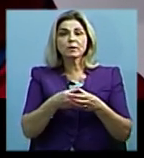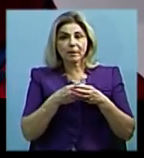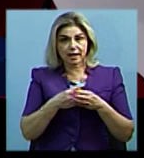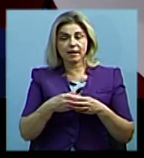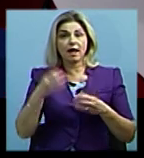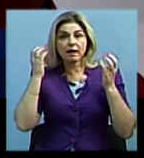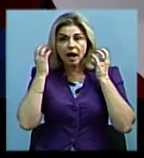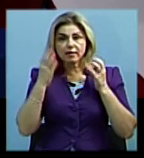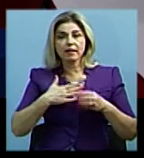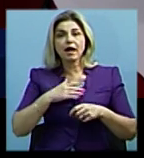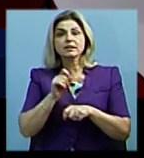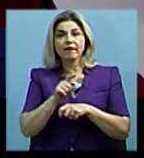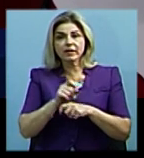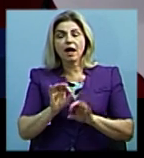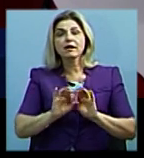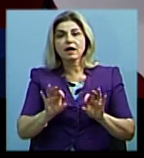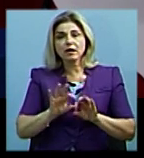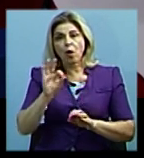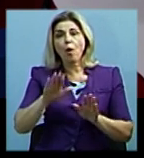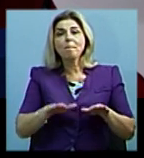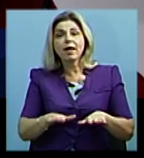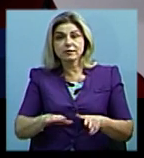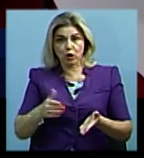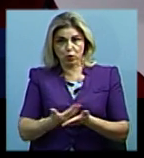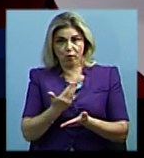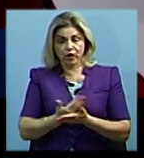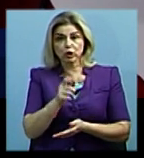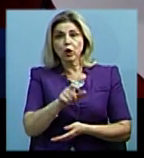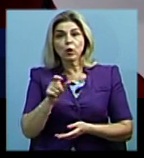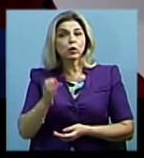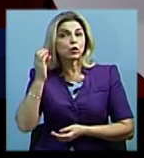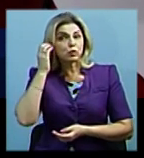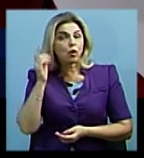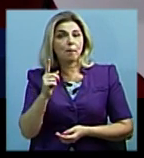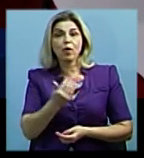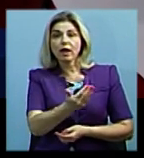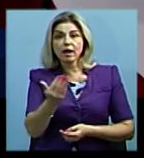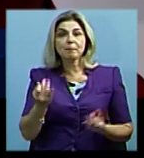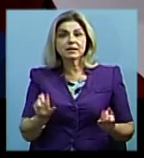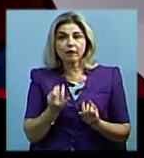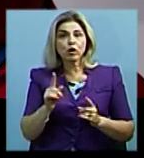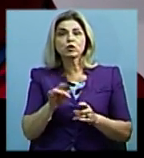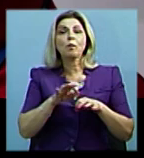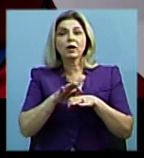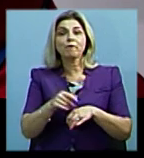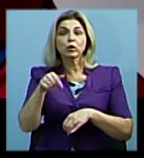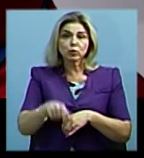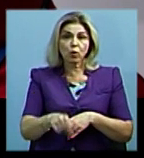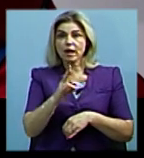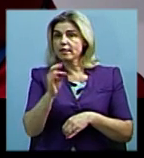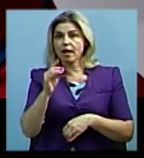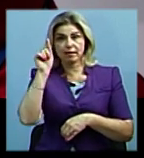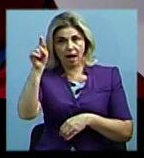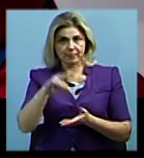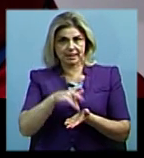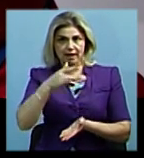завдання, наша місія – інформувати про місцеві новини. Люди нас слухають, бо їм цікаво, що відбувається тут, а не в Варшаві. Нам довіряють,